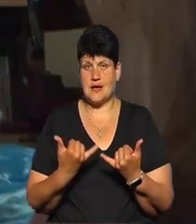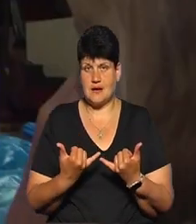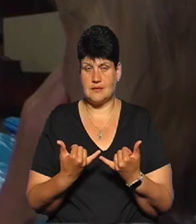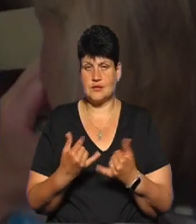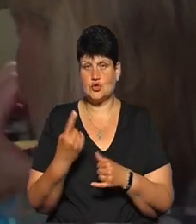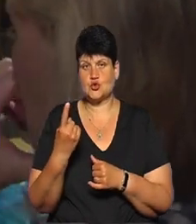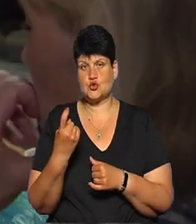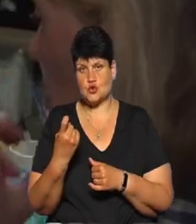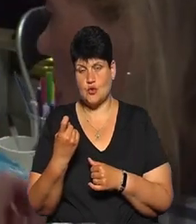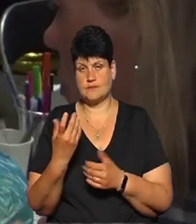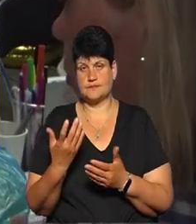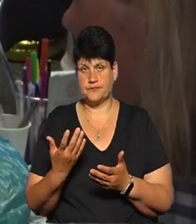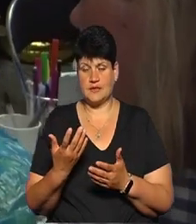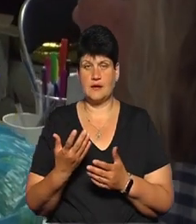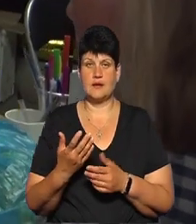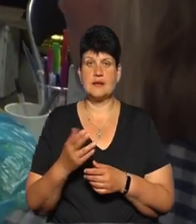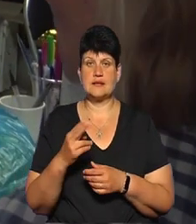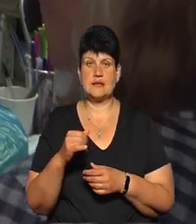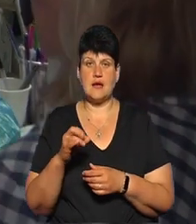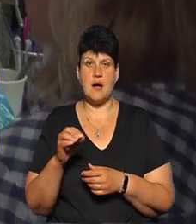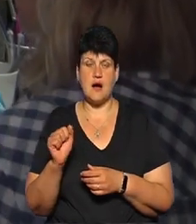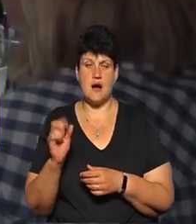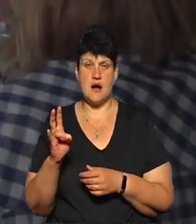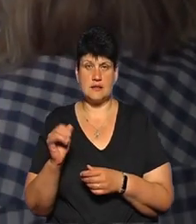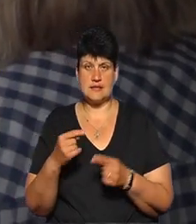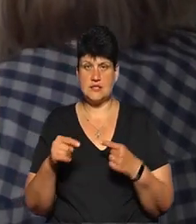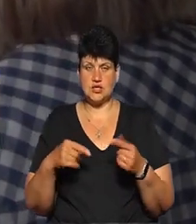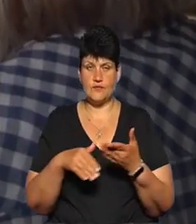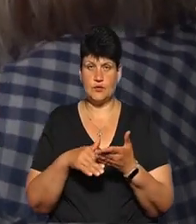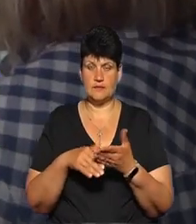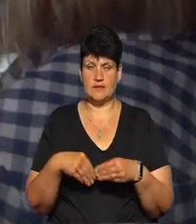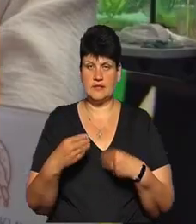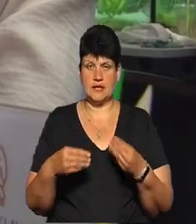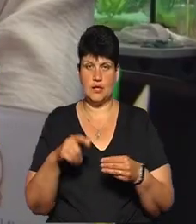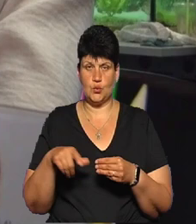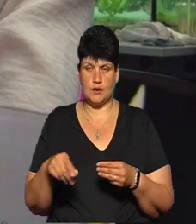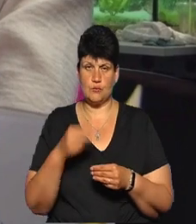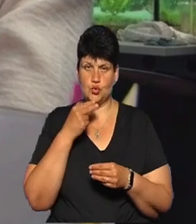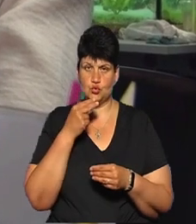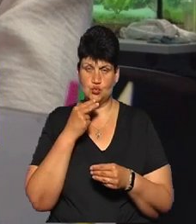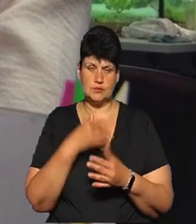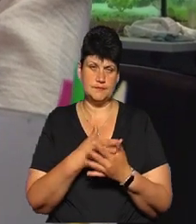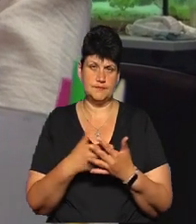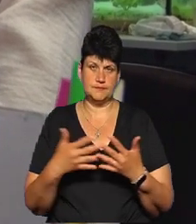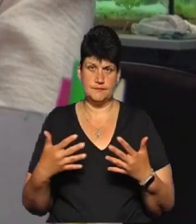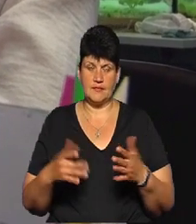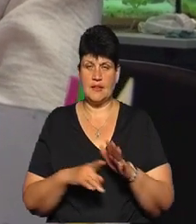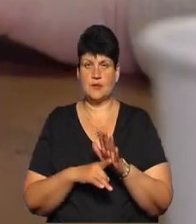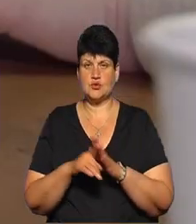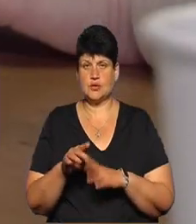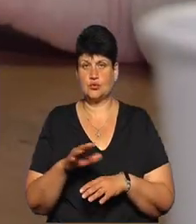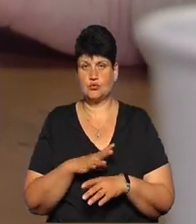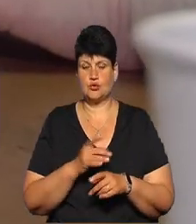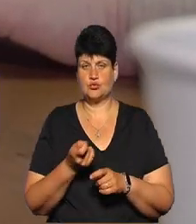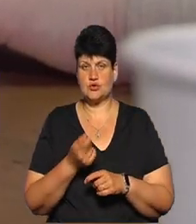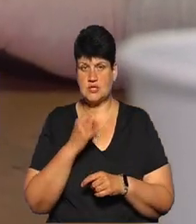100. Діана Дублянко разом з іншими волонтерами видає людям продукти та засоби гігієни. На початку було трішки важко,